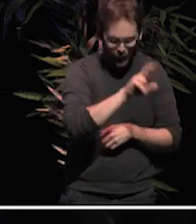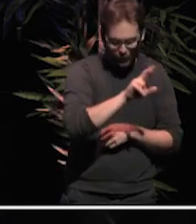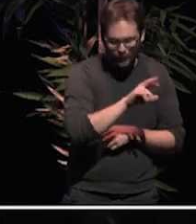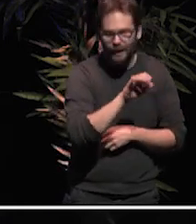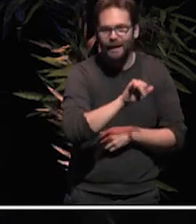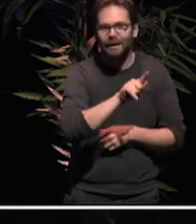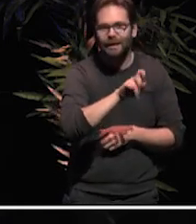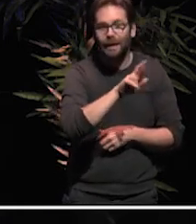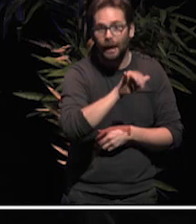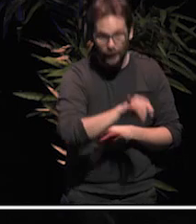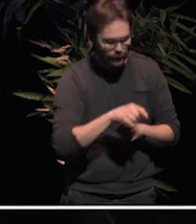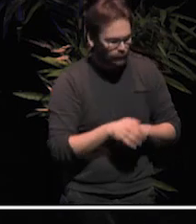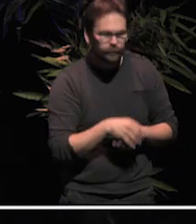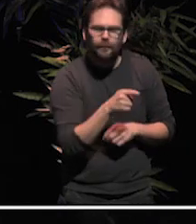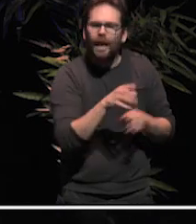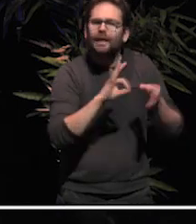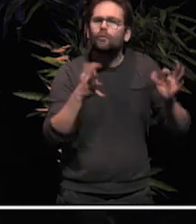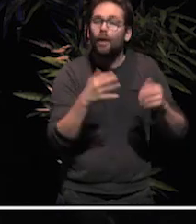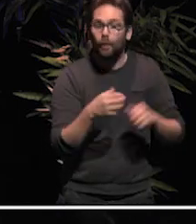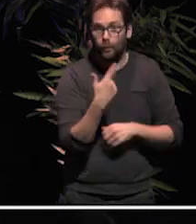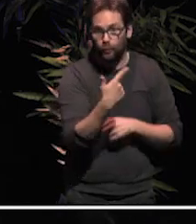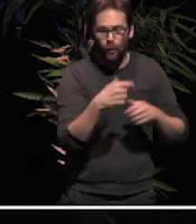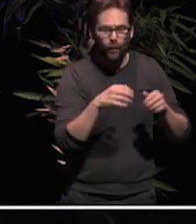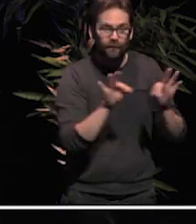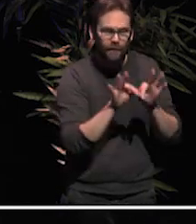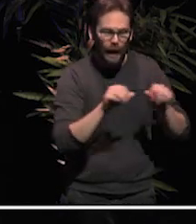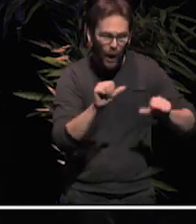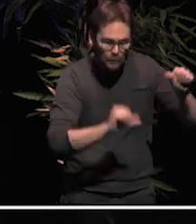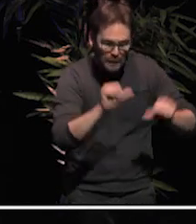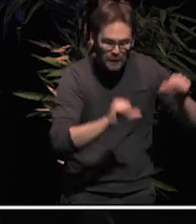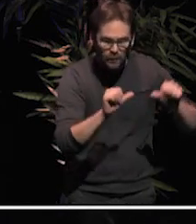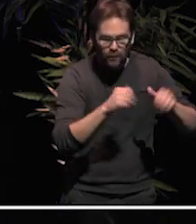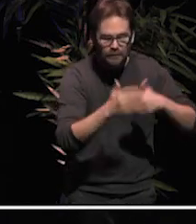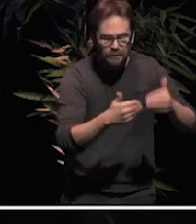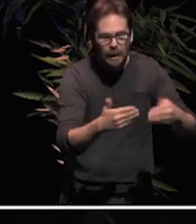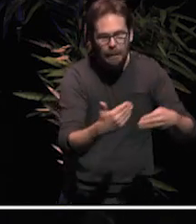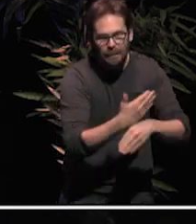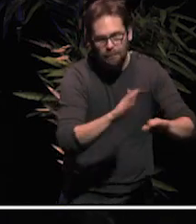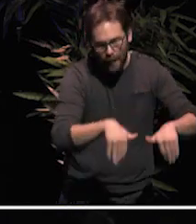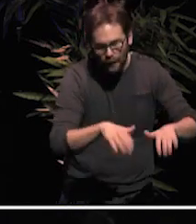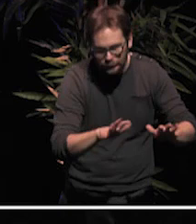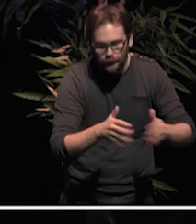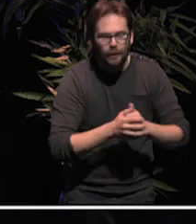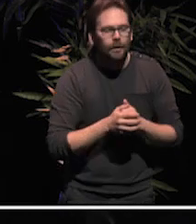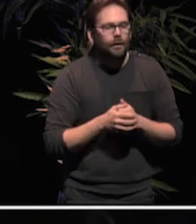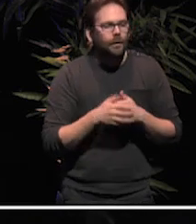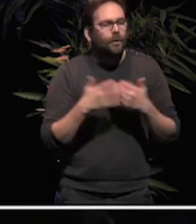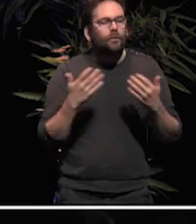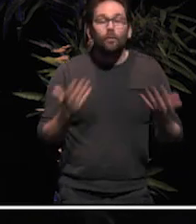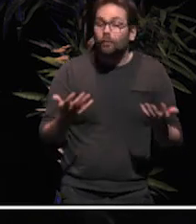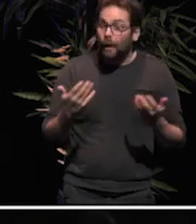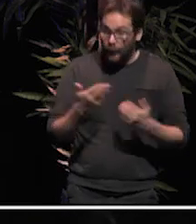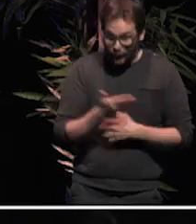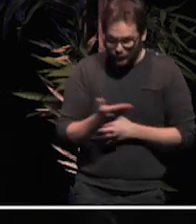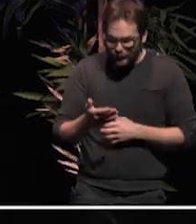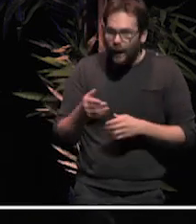en compétition l'un avec l'autre, et ça finit très très mal. Donc là, c'est parce qu'on parlait de surf. Mais pour vous dire, les gens qui m'inspirent et que je lis beaucoup,